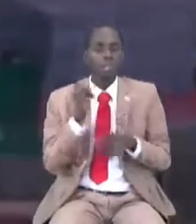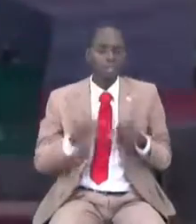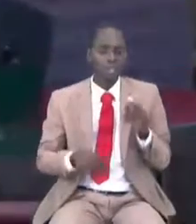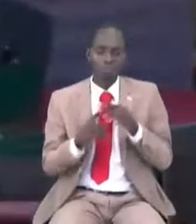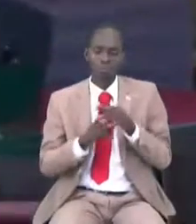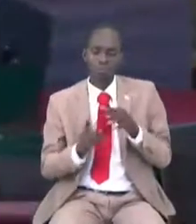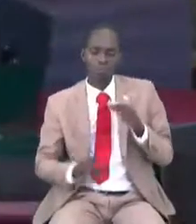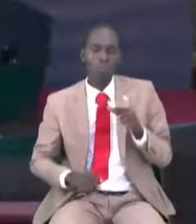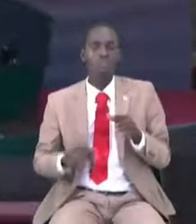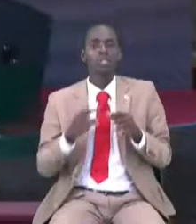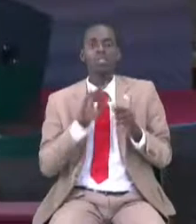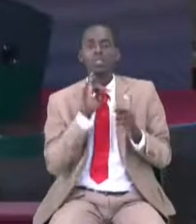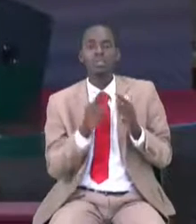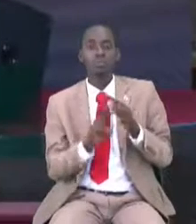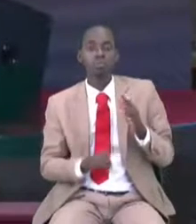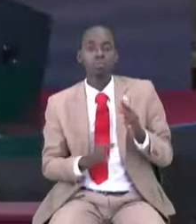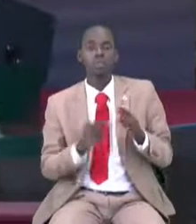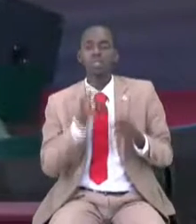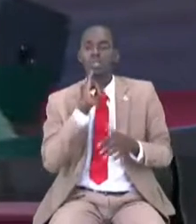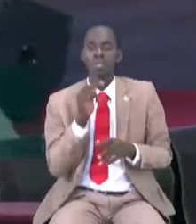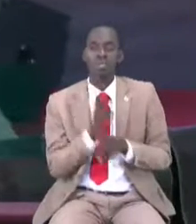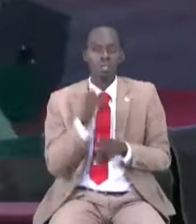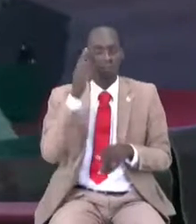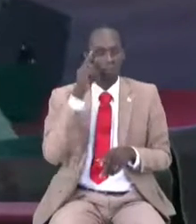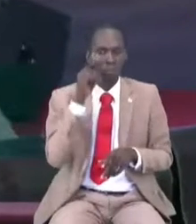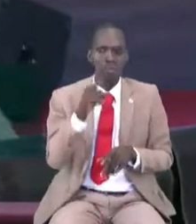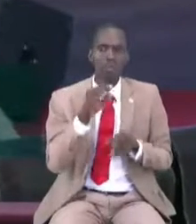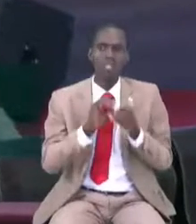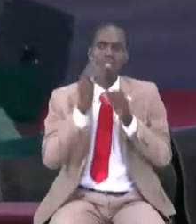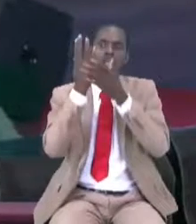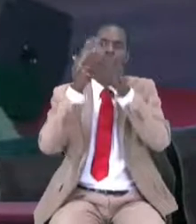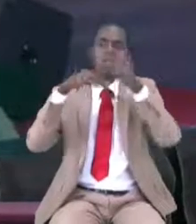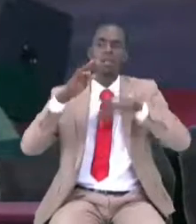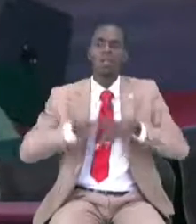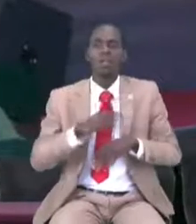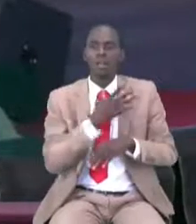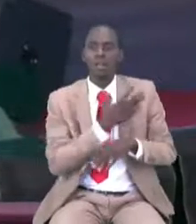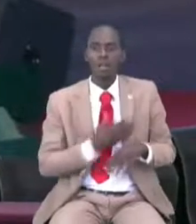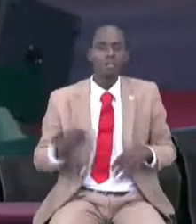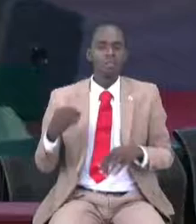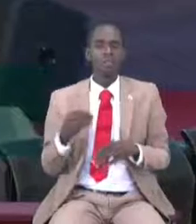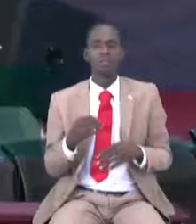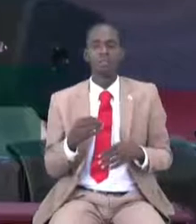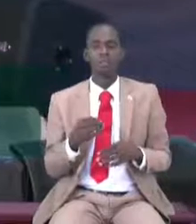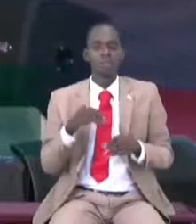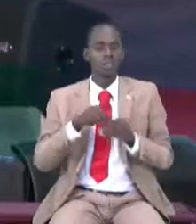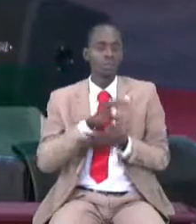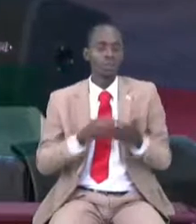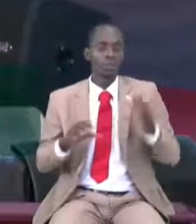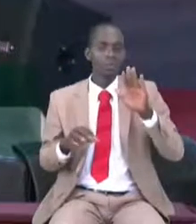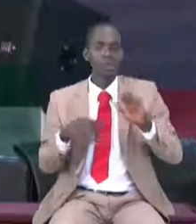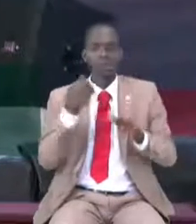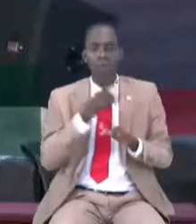le verset 5 dit, à vous qui, par la puissance de Dieu, êtes gardés par la foi